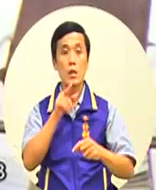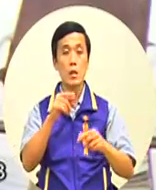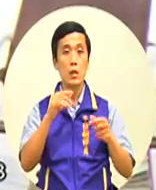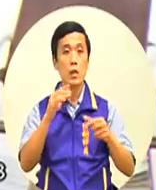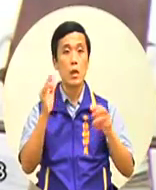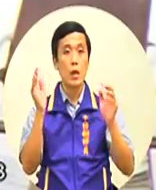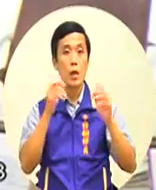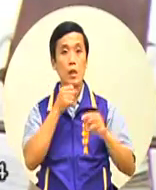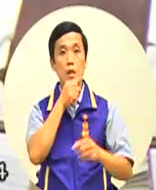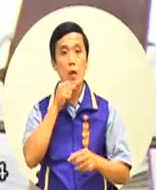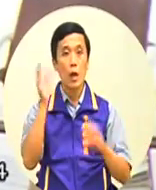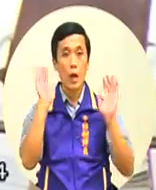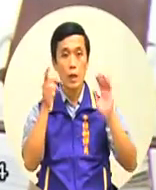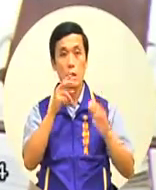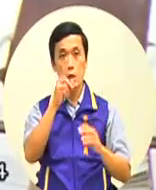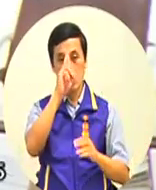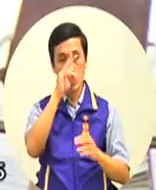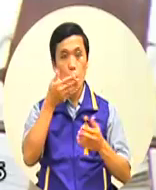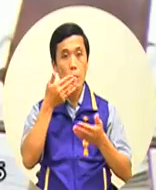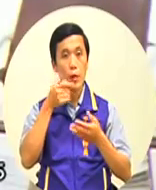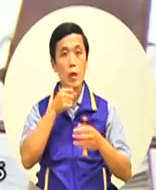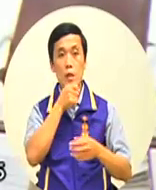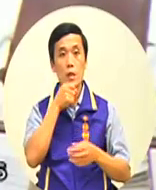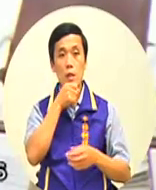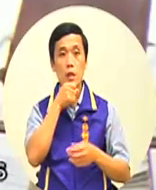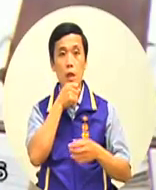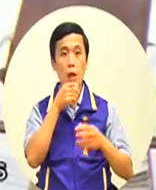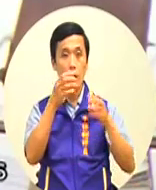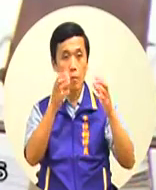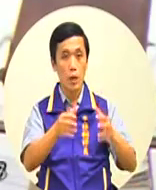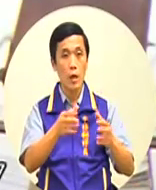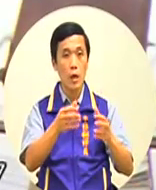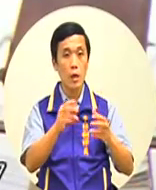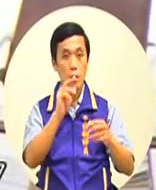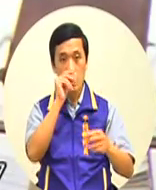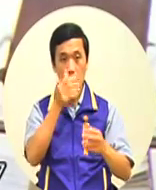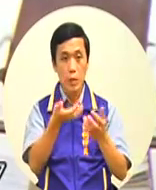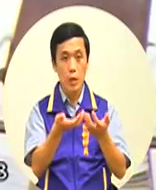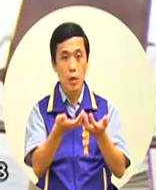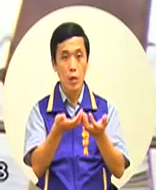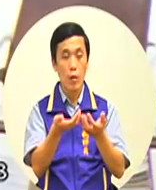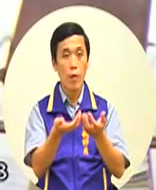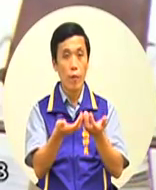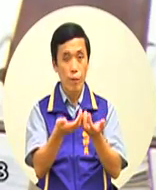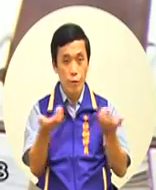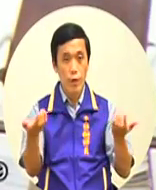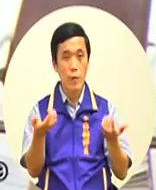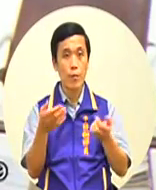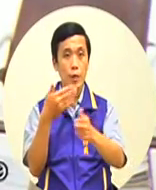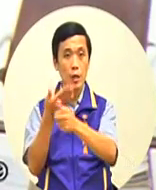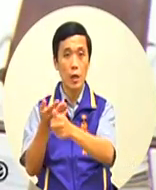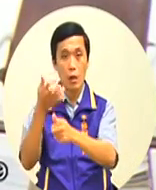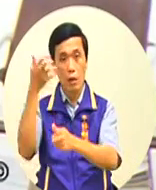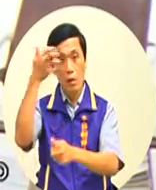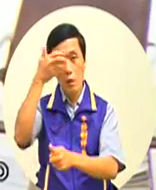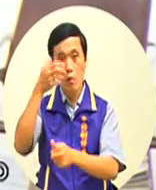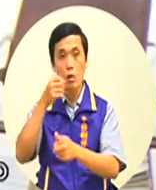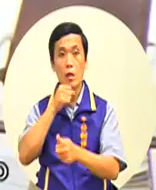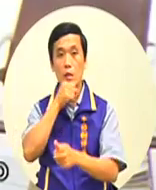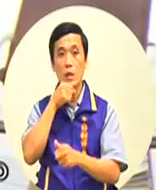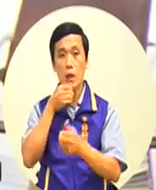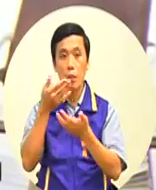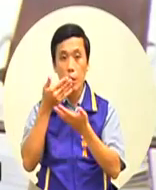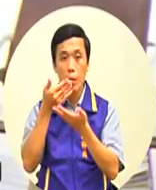它腾出来哦，就让我们社区发展协会来提供我们老人哦来做营养餐食的服务据